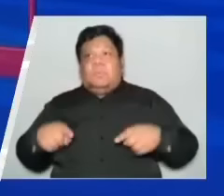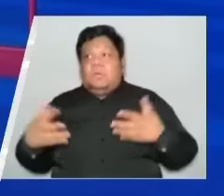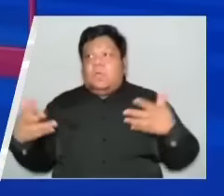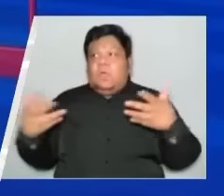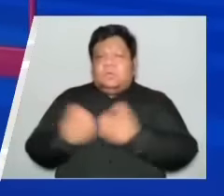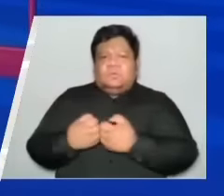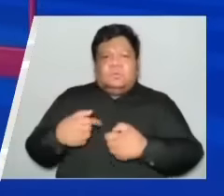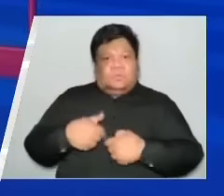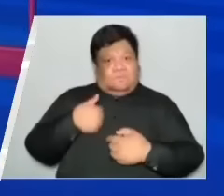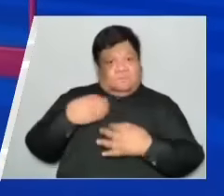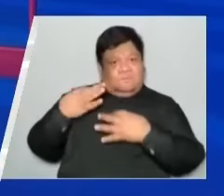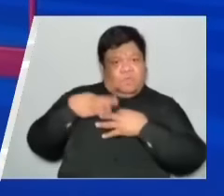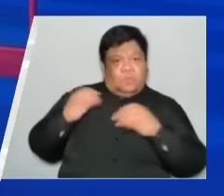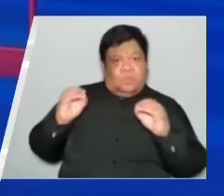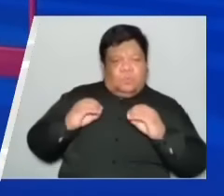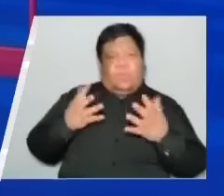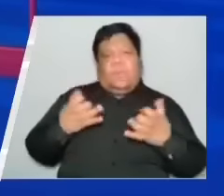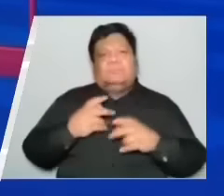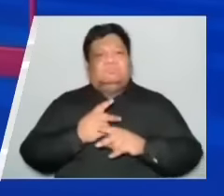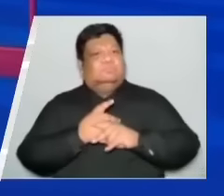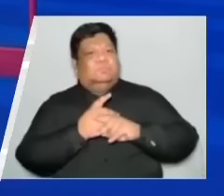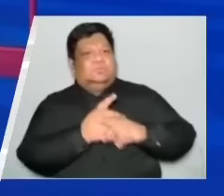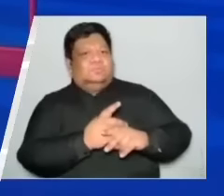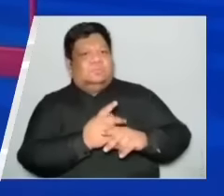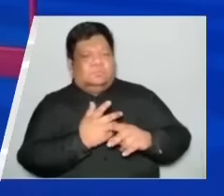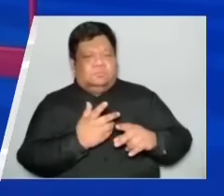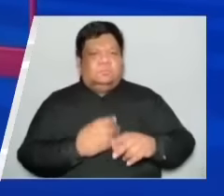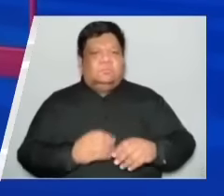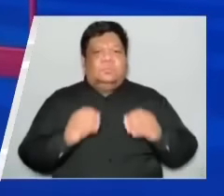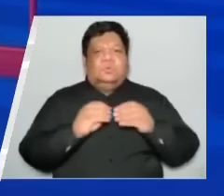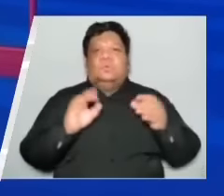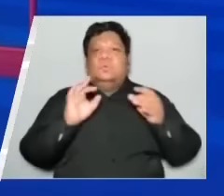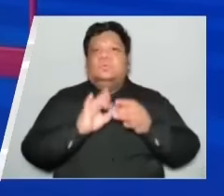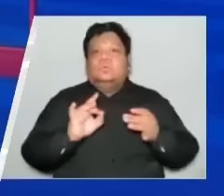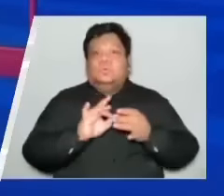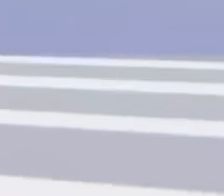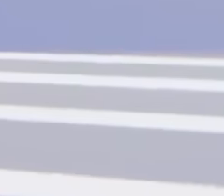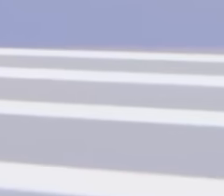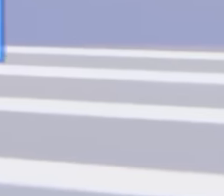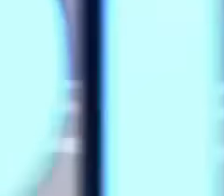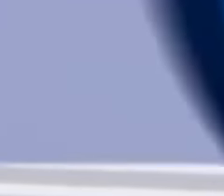At pinulsohan yan ni Tina Panganiban Perez sa Barangay Saksi Online.